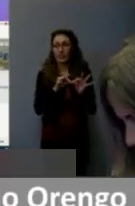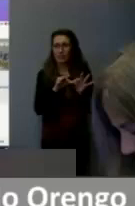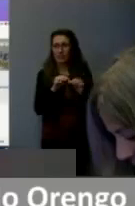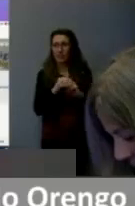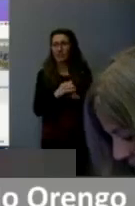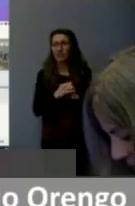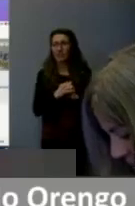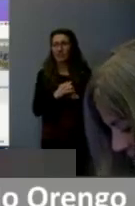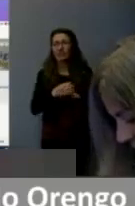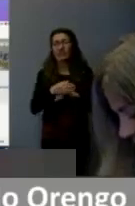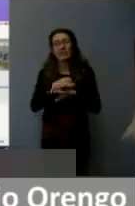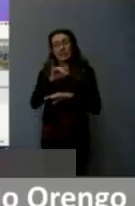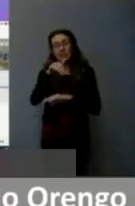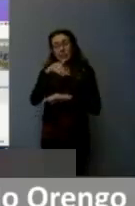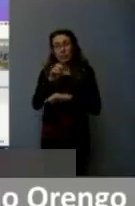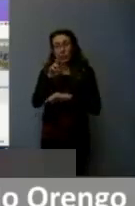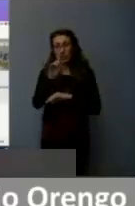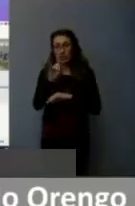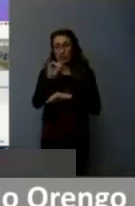Consigliere Immordino.